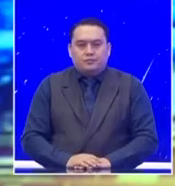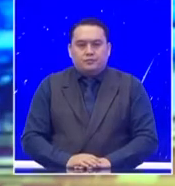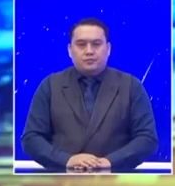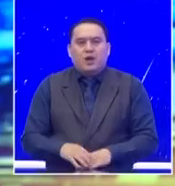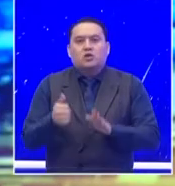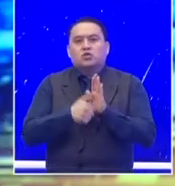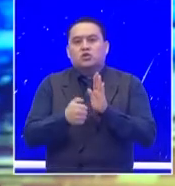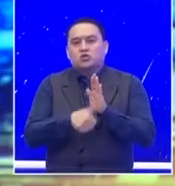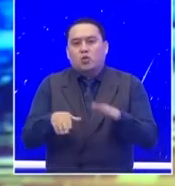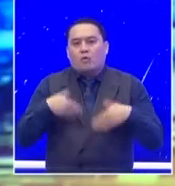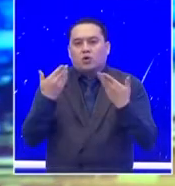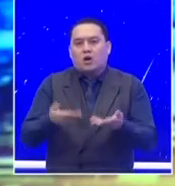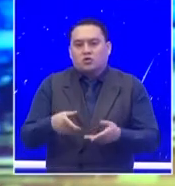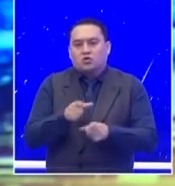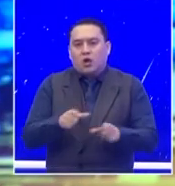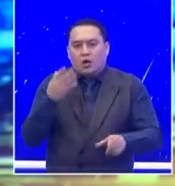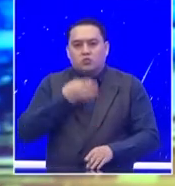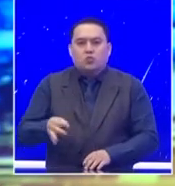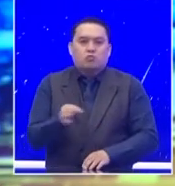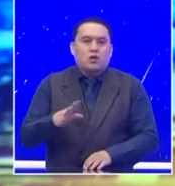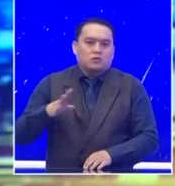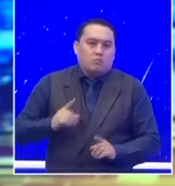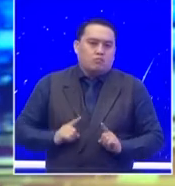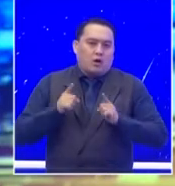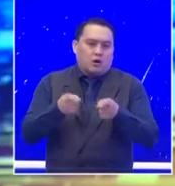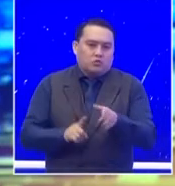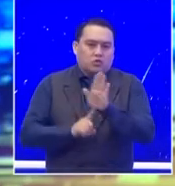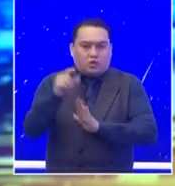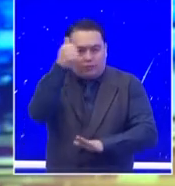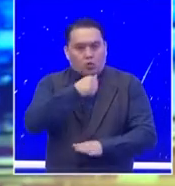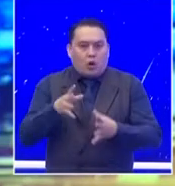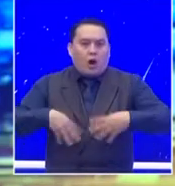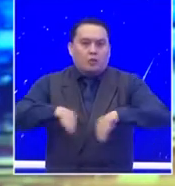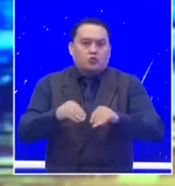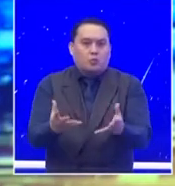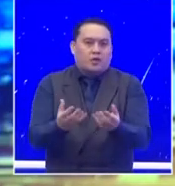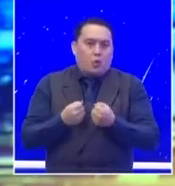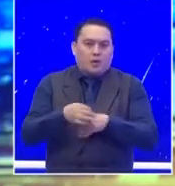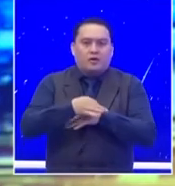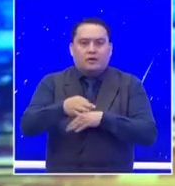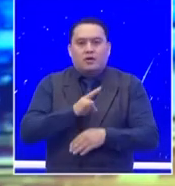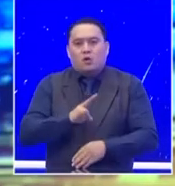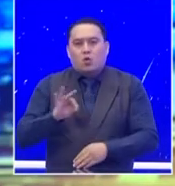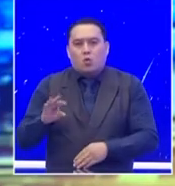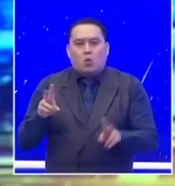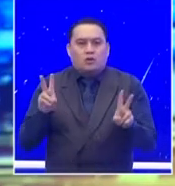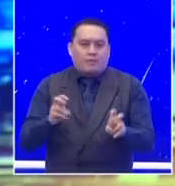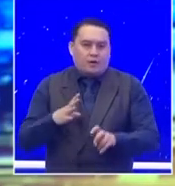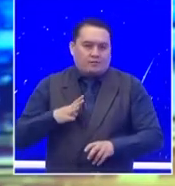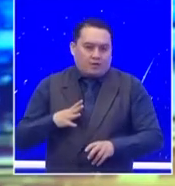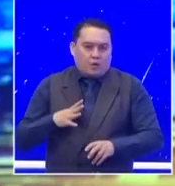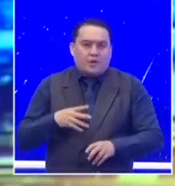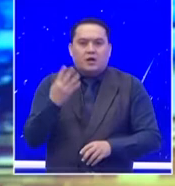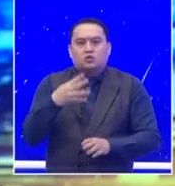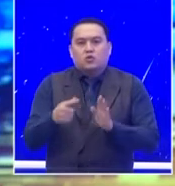Около 600 обращений жителей Алматинской области поступило с начала года в общественную приемную регионального филиала партии